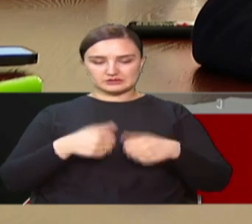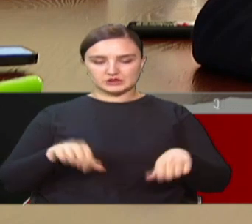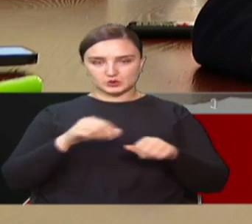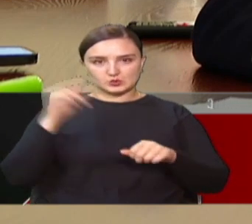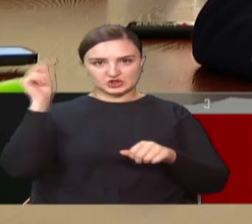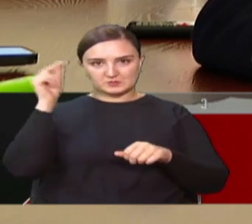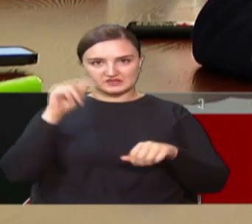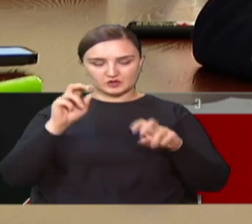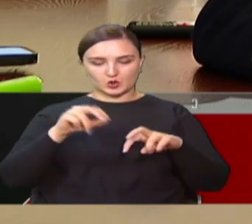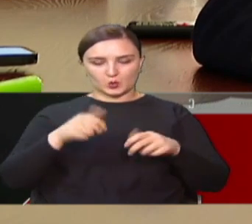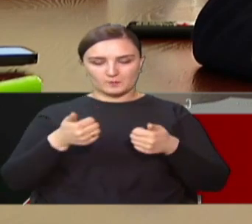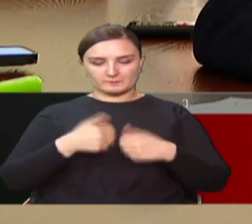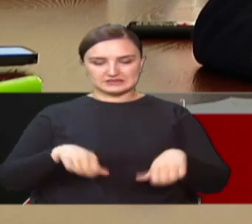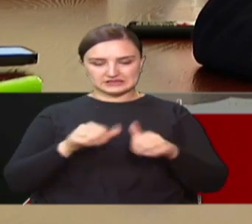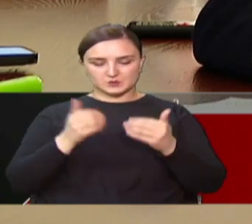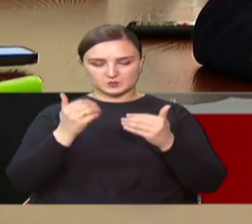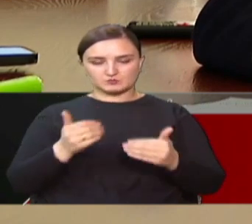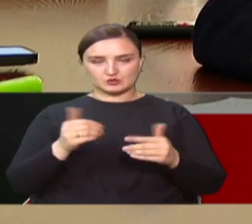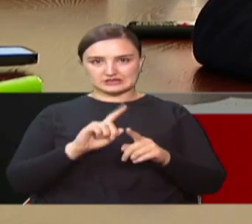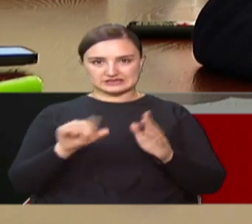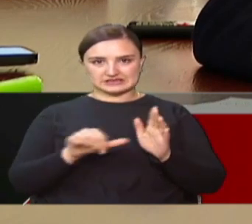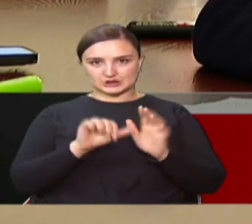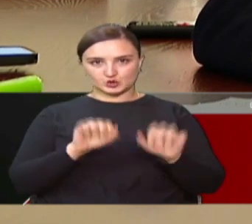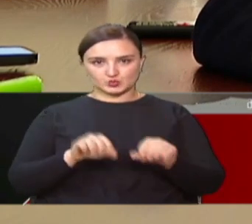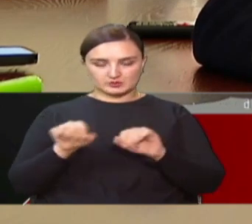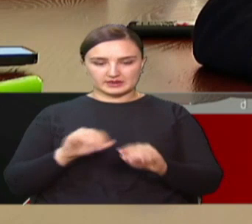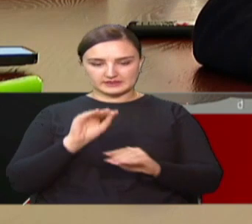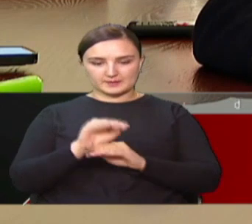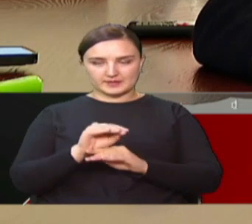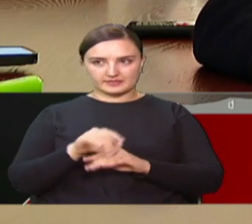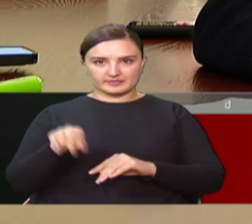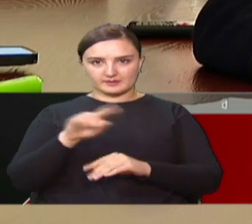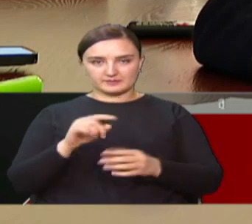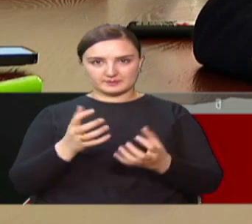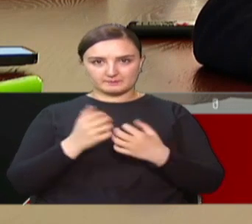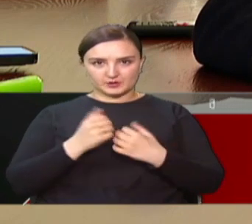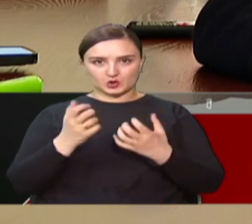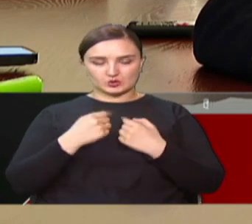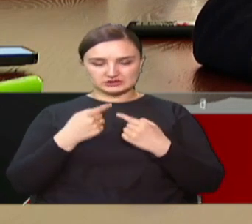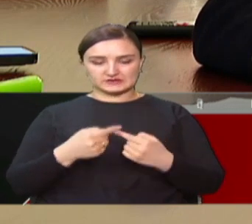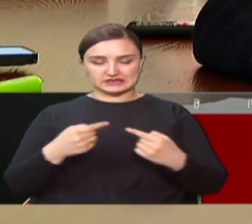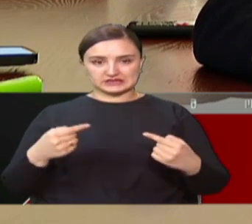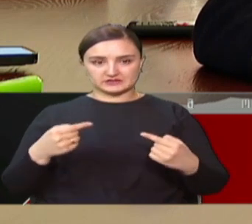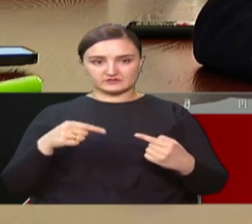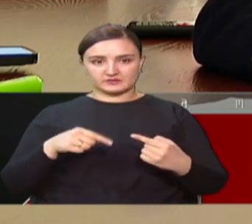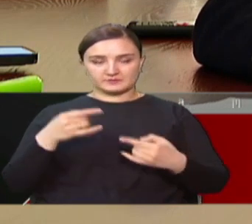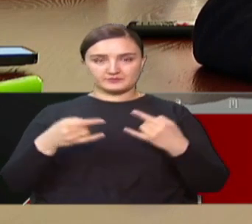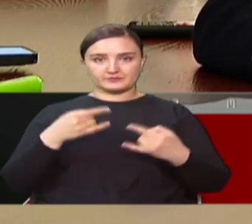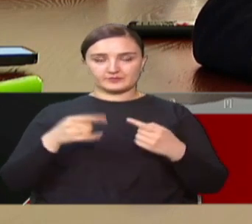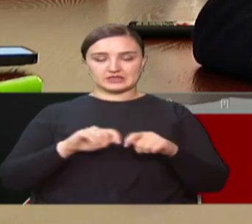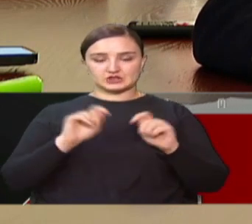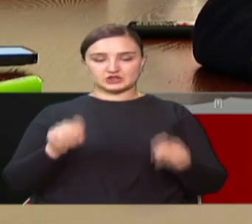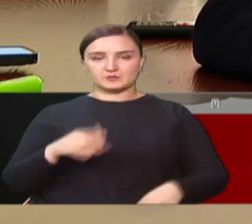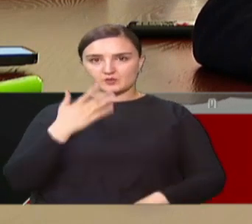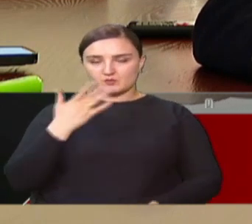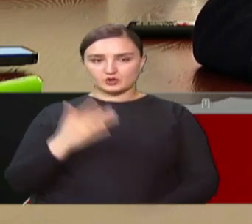შემსწავლელი კომისია იქნება და მათთვის რაღაც ერთგვარი საშუალება, რომ დამატებითი ტრიბუნები მოიპოვონ სხვადასხვა არხებზე, შეიქმნან